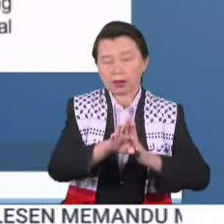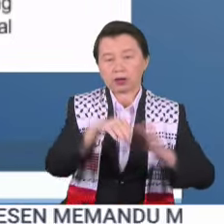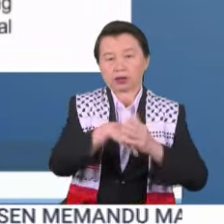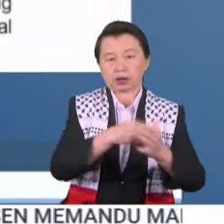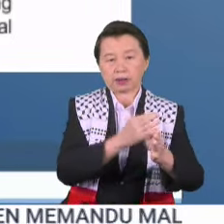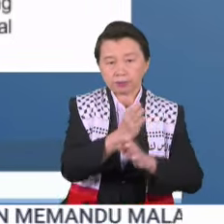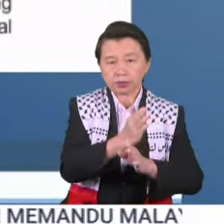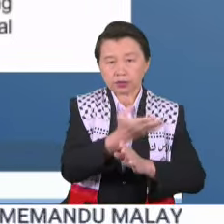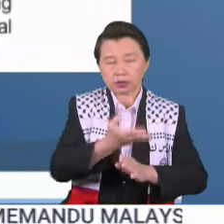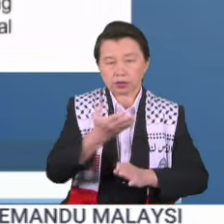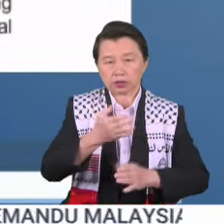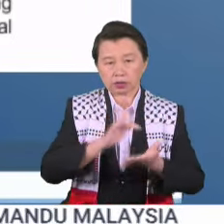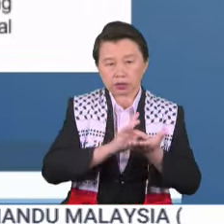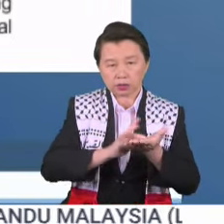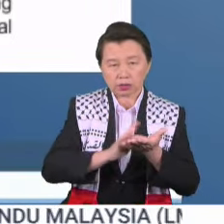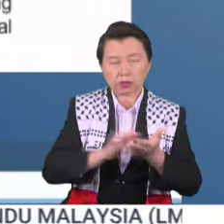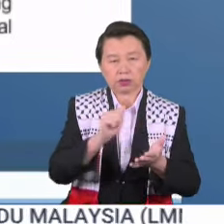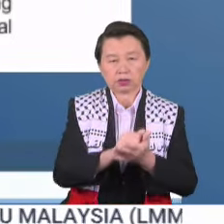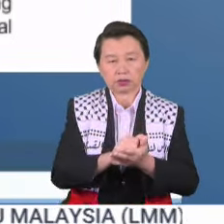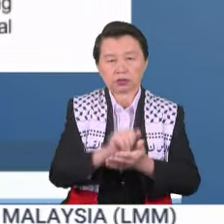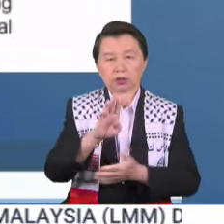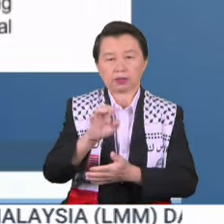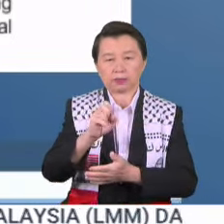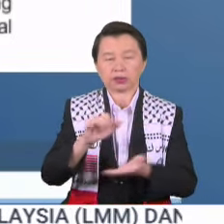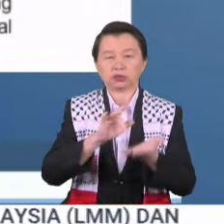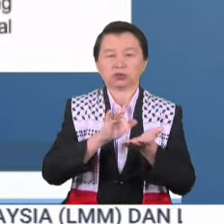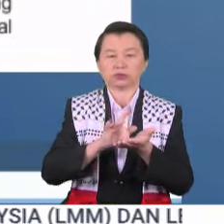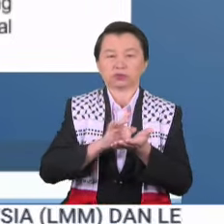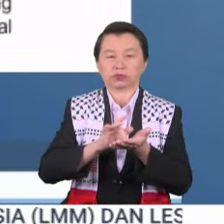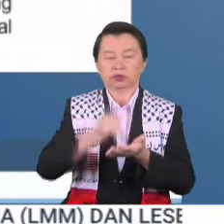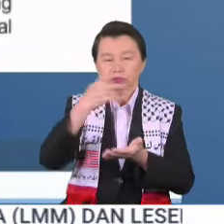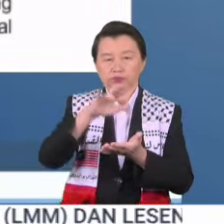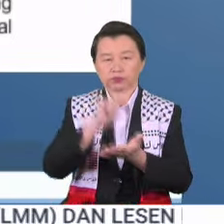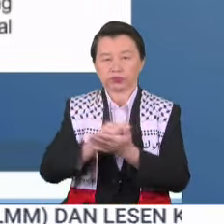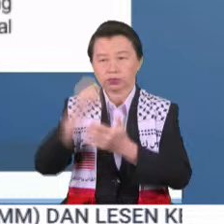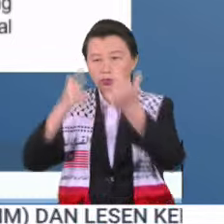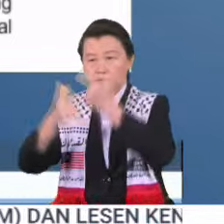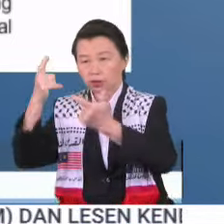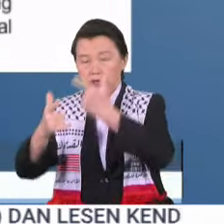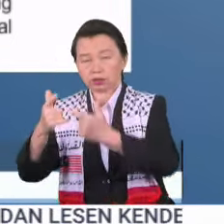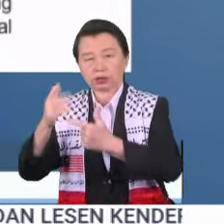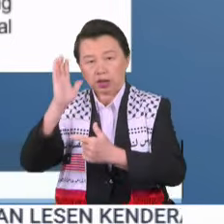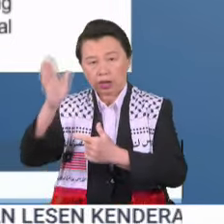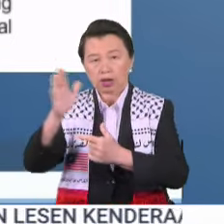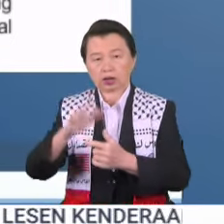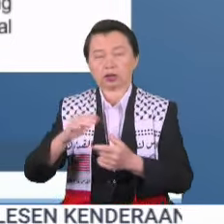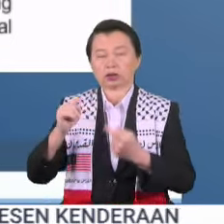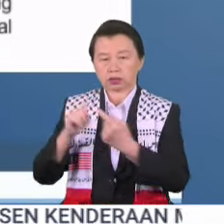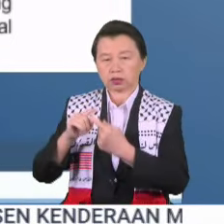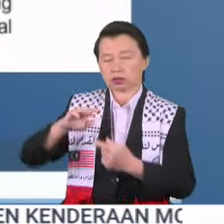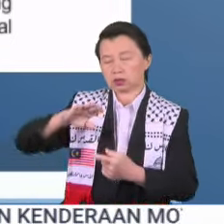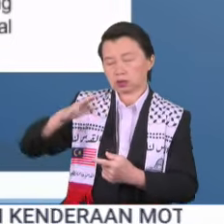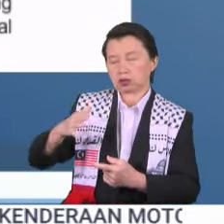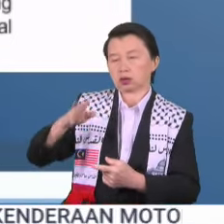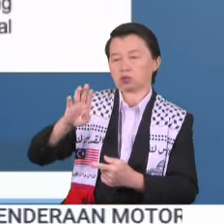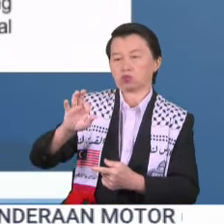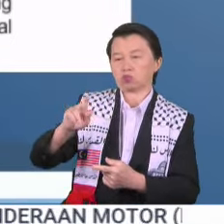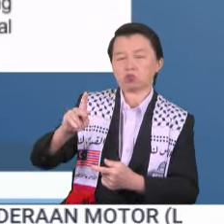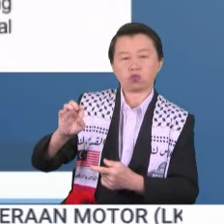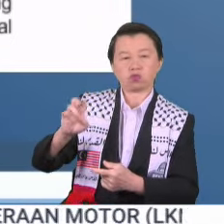dalam bidang produk farmasiutikal dan bioperubatan. Untuk itu, lawatan dijadualkan ke Bukuang